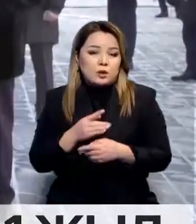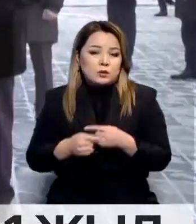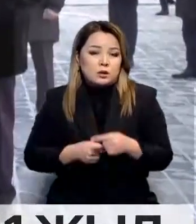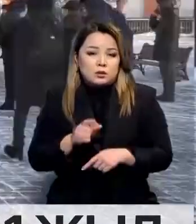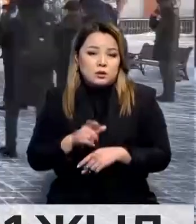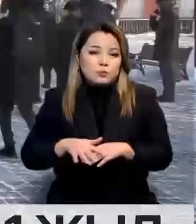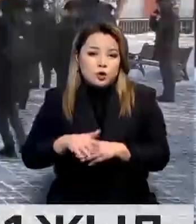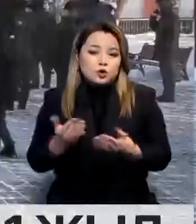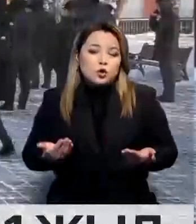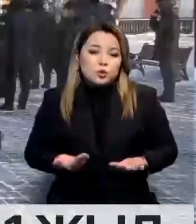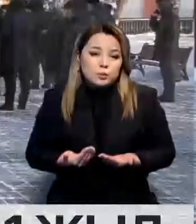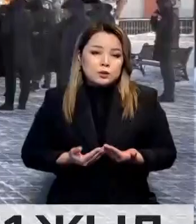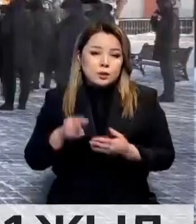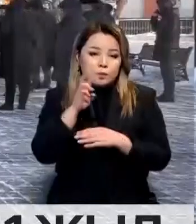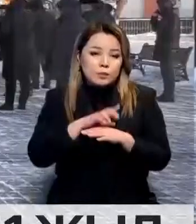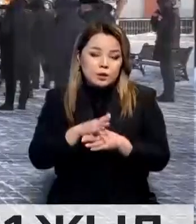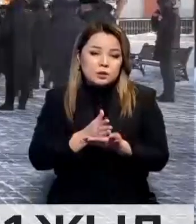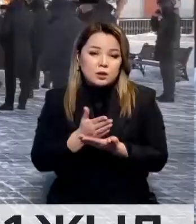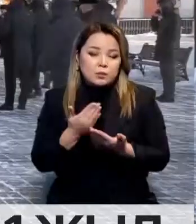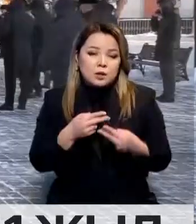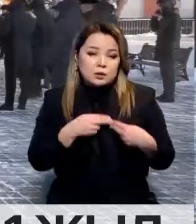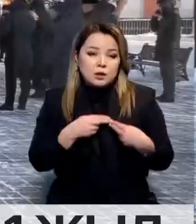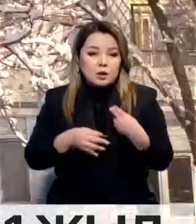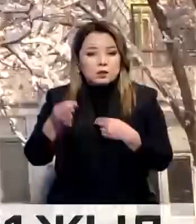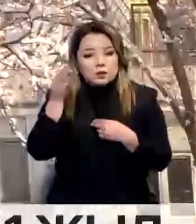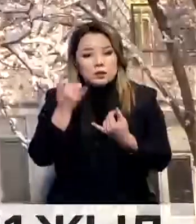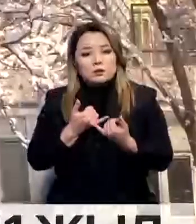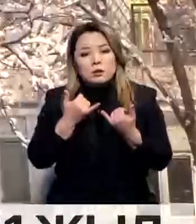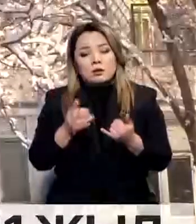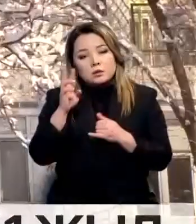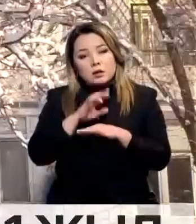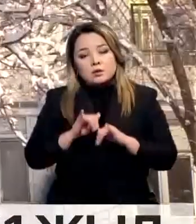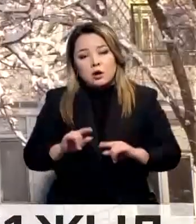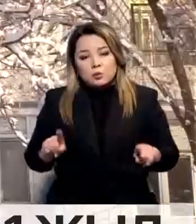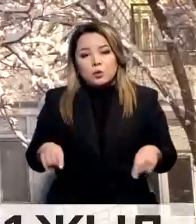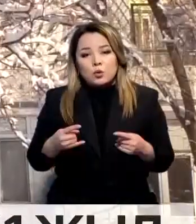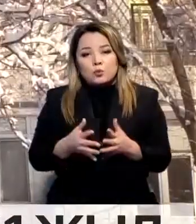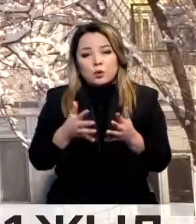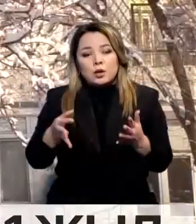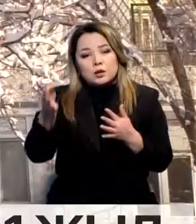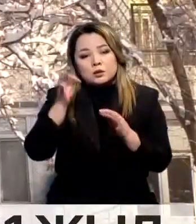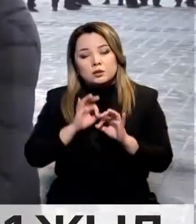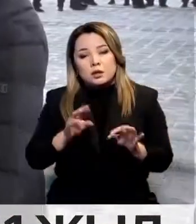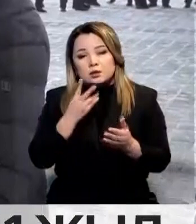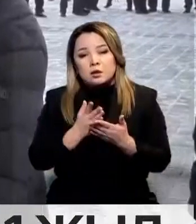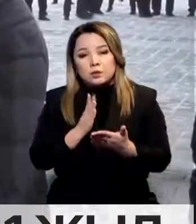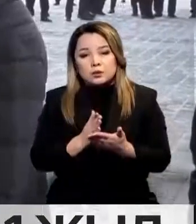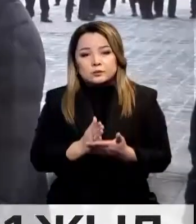қайраткерлердің өмірі мен мемлекеттік қызметтегі еңбектерін еске алып, ел дамуына қосқан үлесі туралы естелік айтты.